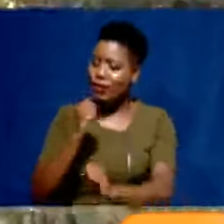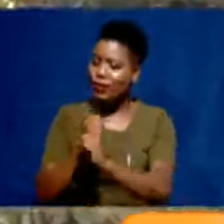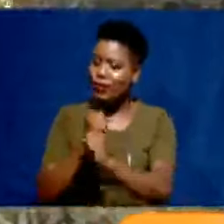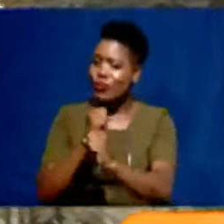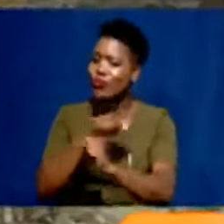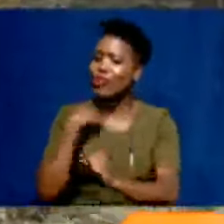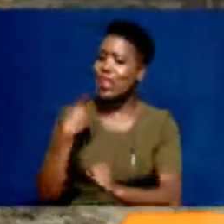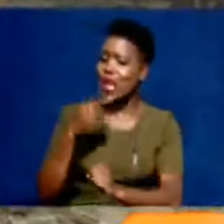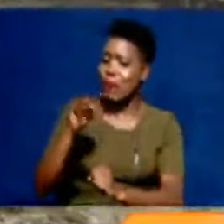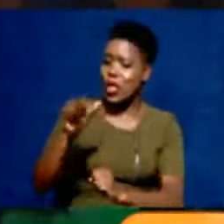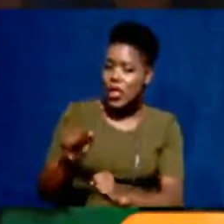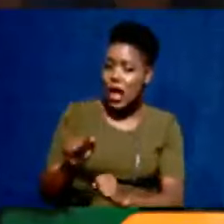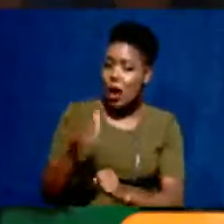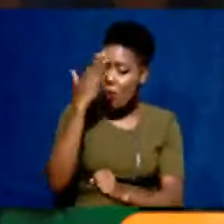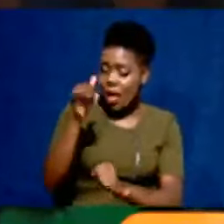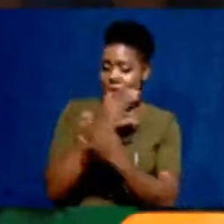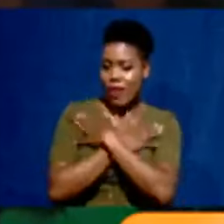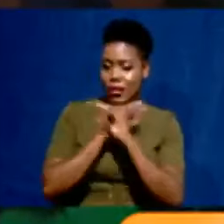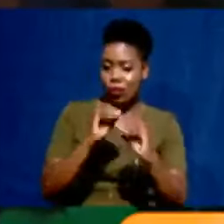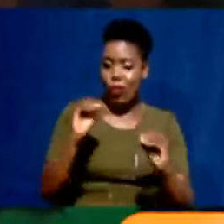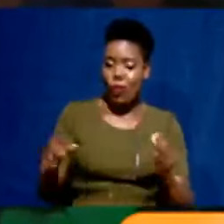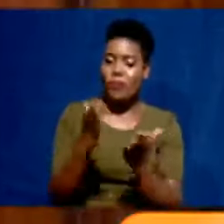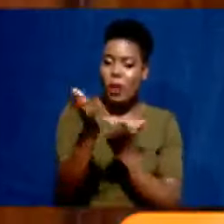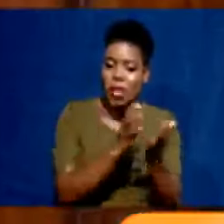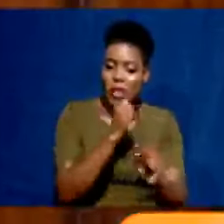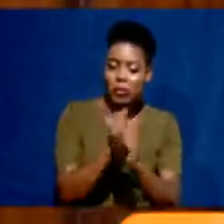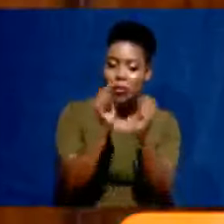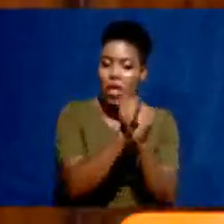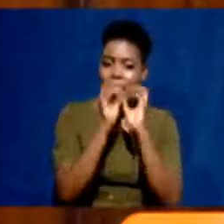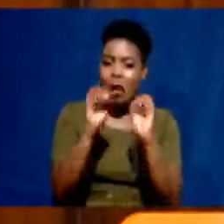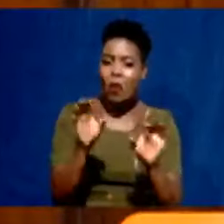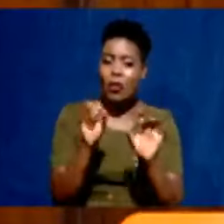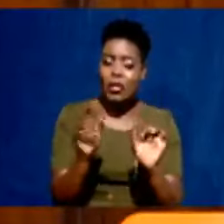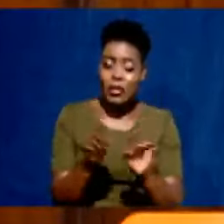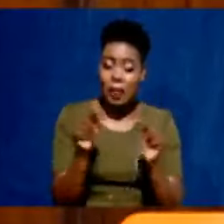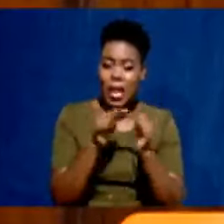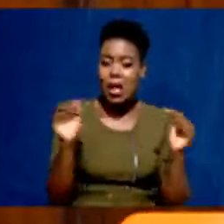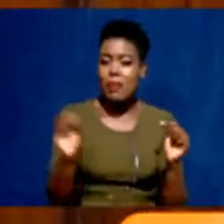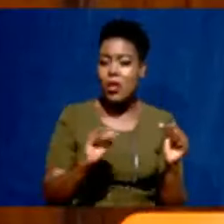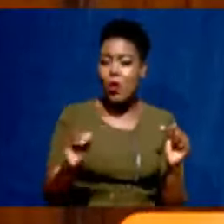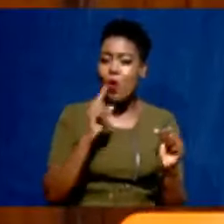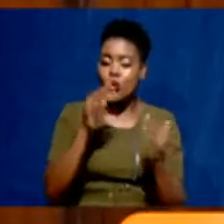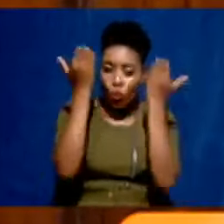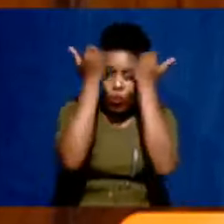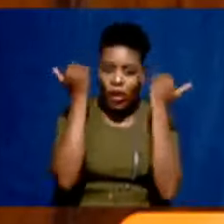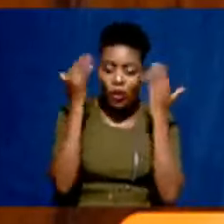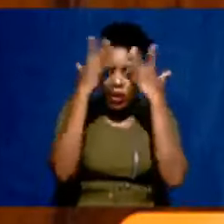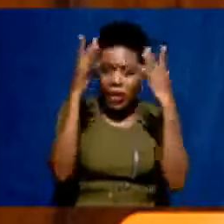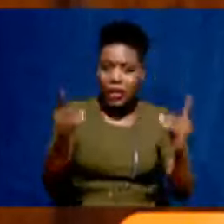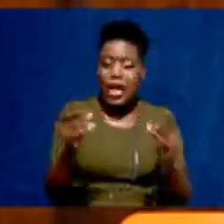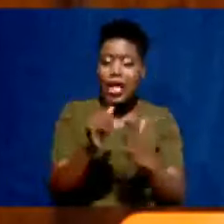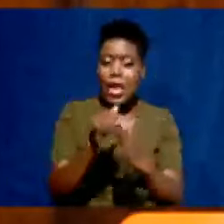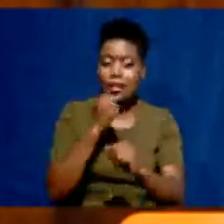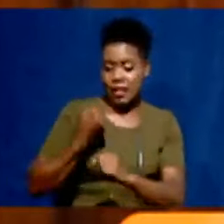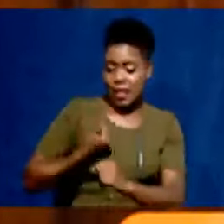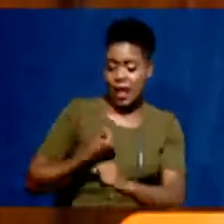kibiashara, urafiki ama uadui naye. Kwa hayo, mahakama iliamua kwamba Jackie